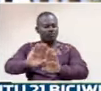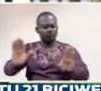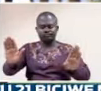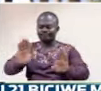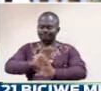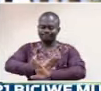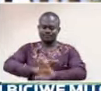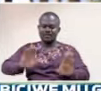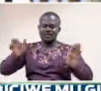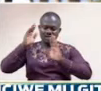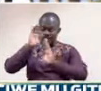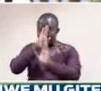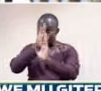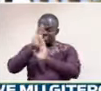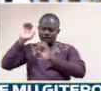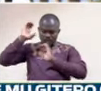Abahisha amakuru